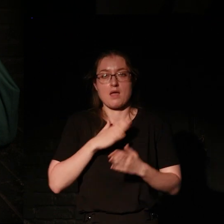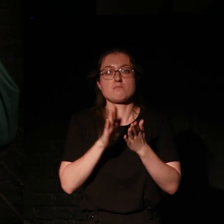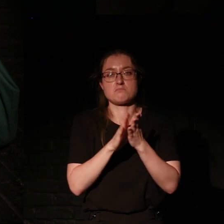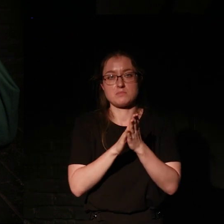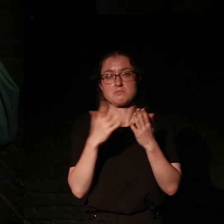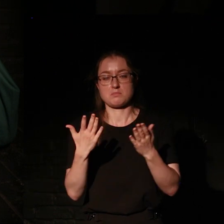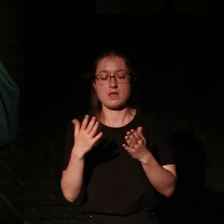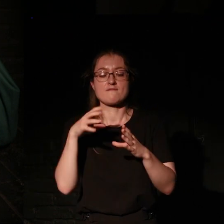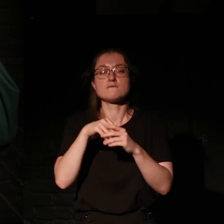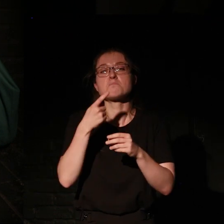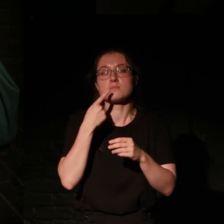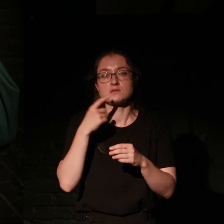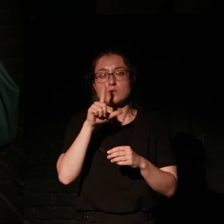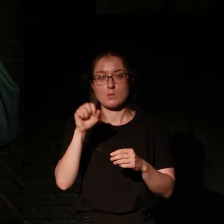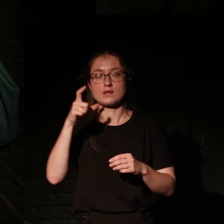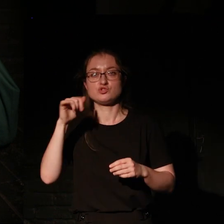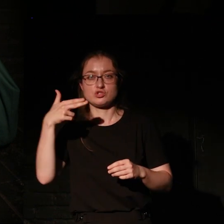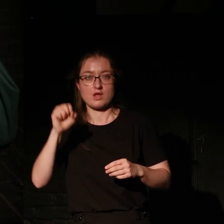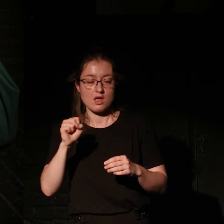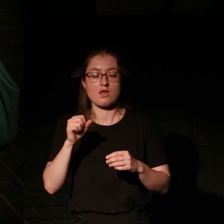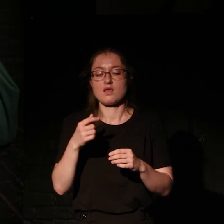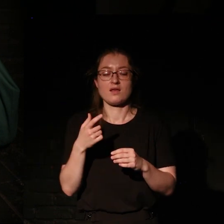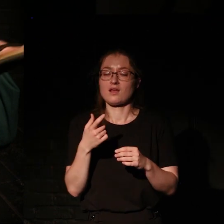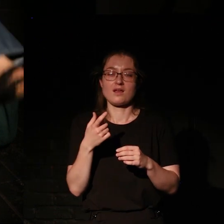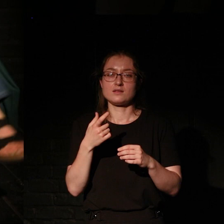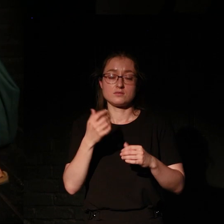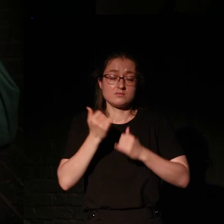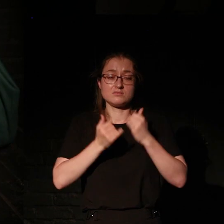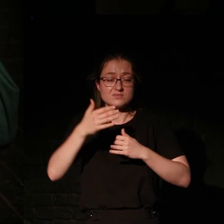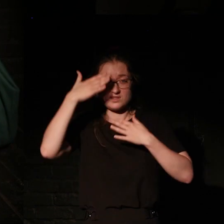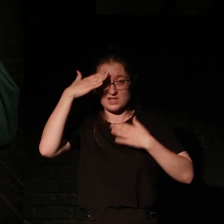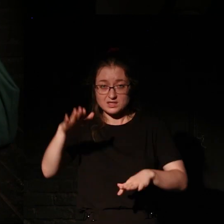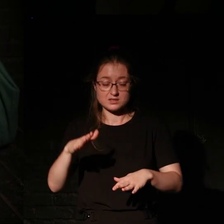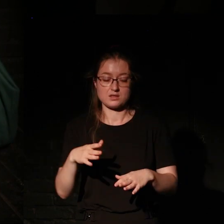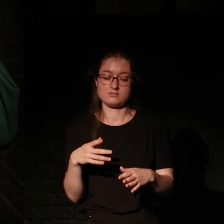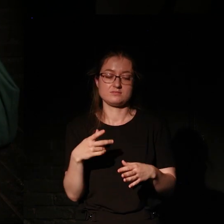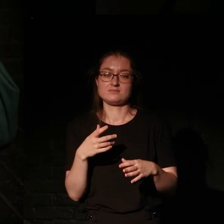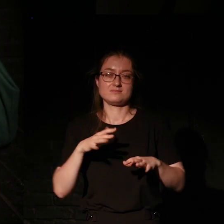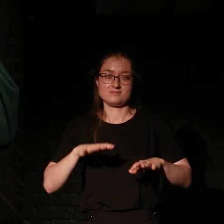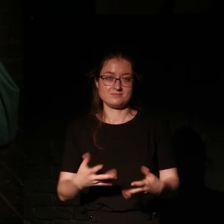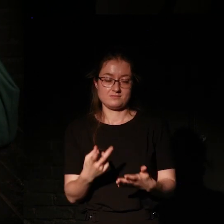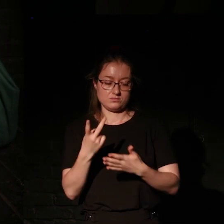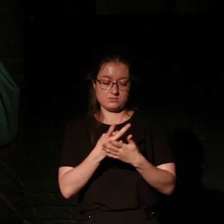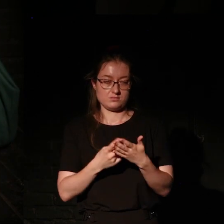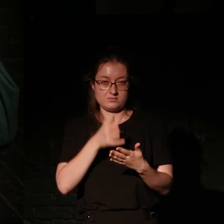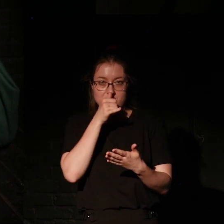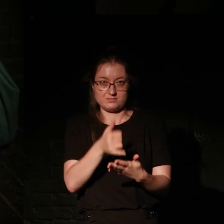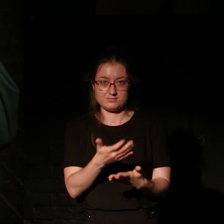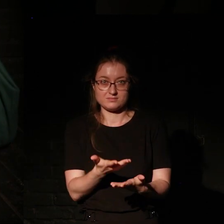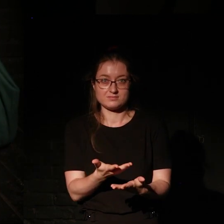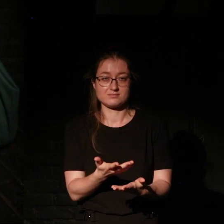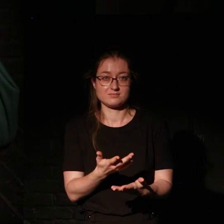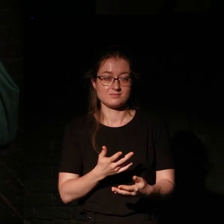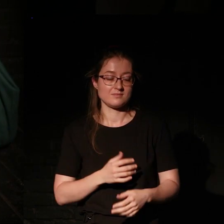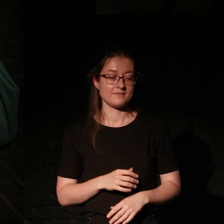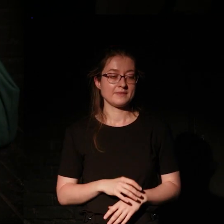natomiast nieznajomość łaciny sprawiała, że ta Biblia była księgą milczącą i